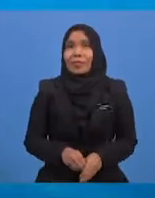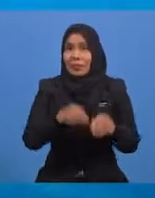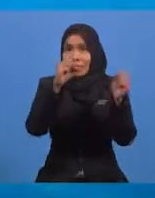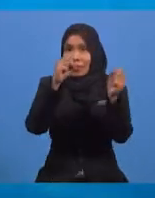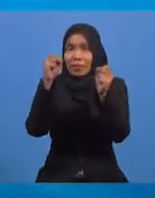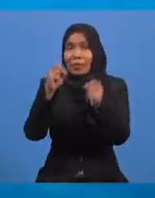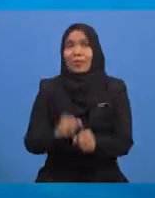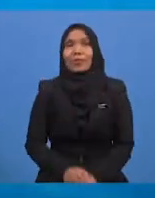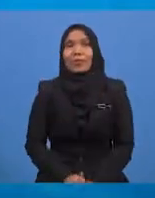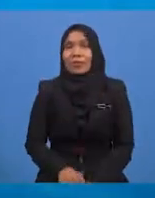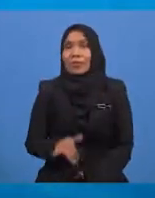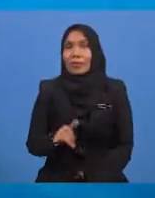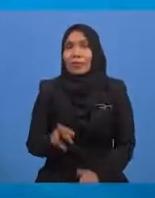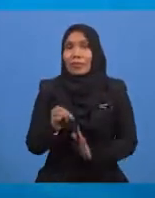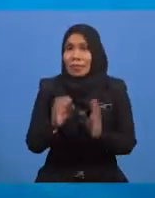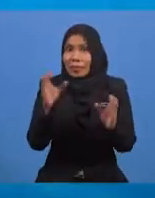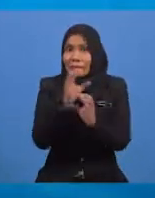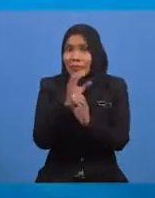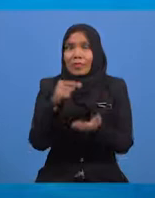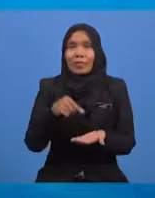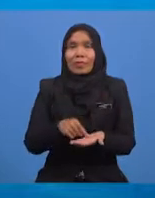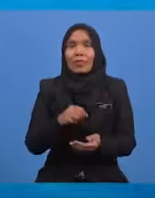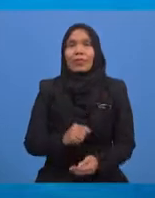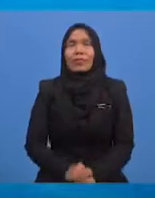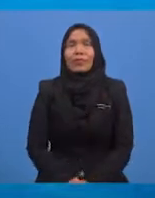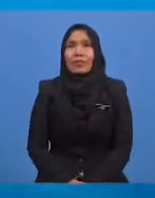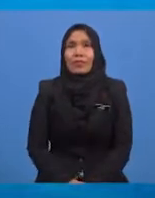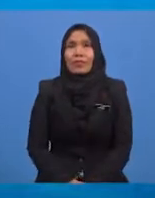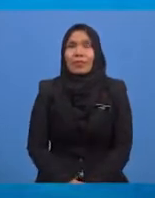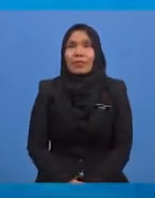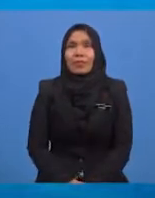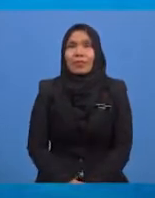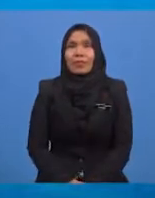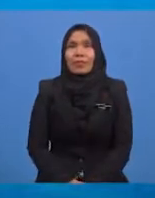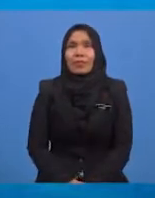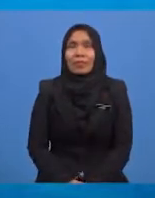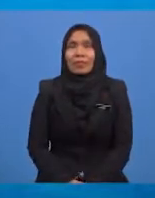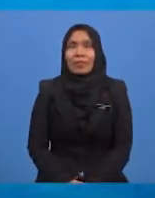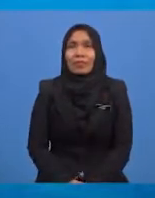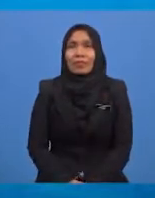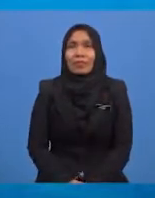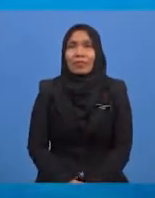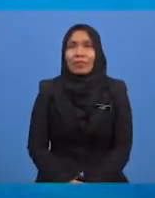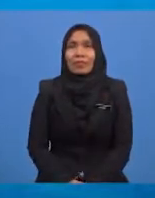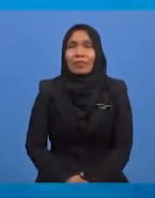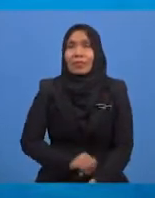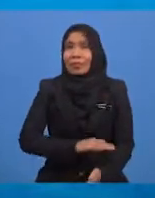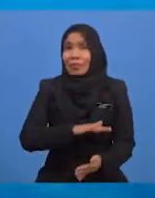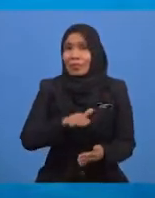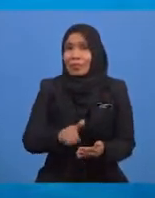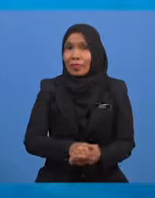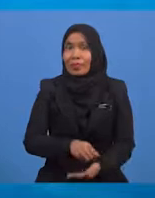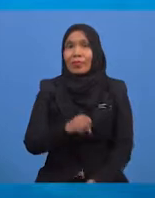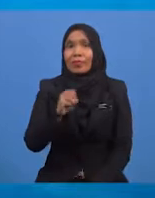mencabar ini, setiap syarikat tidak kira syarikat besar atau syarikat kecil, masing-masing akan